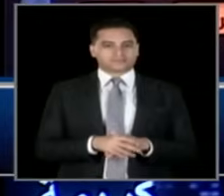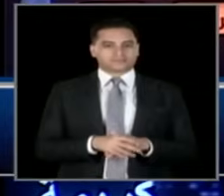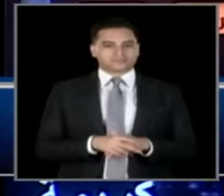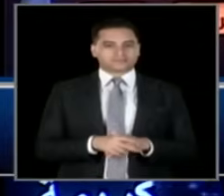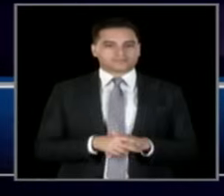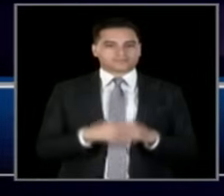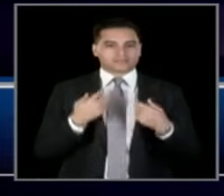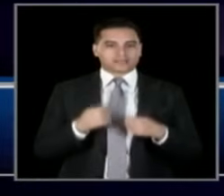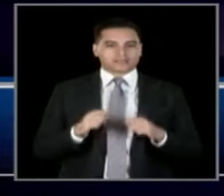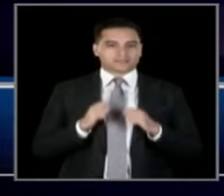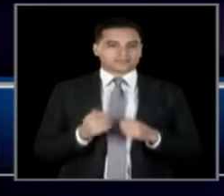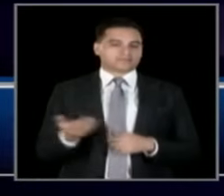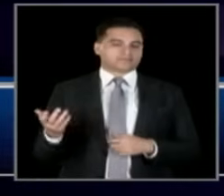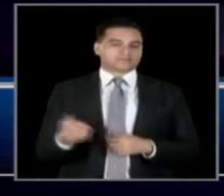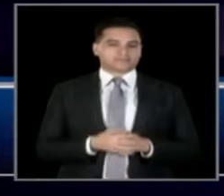إسبانيا.